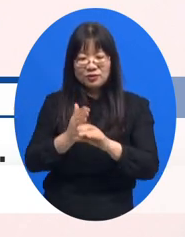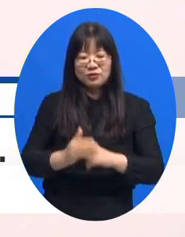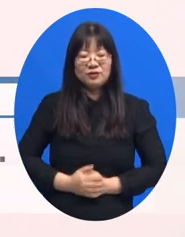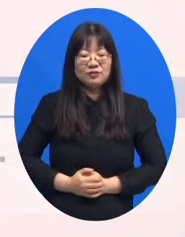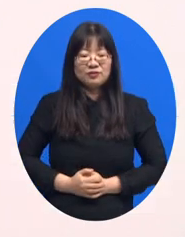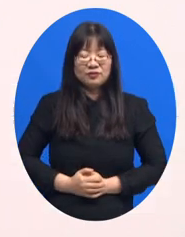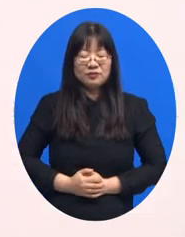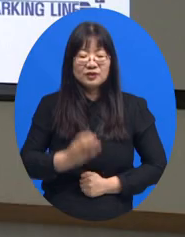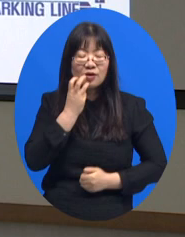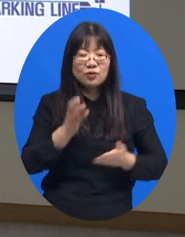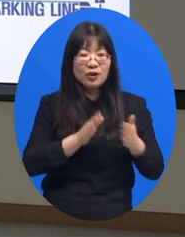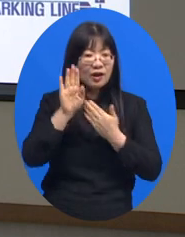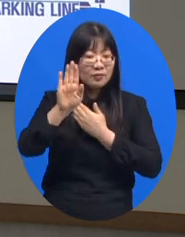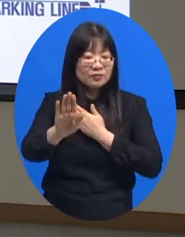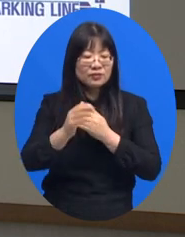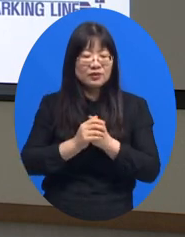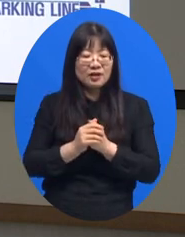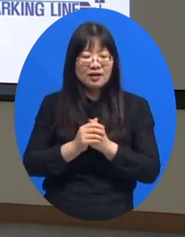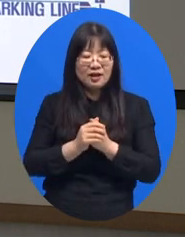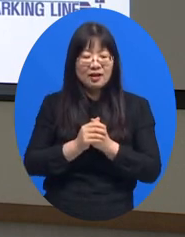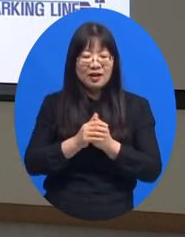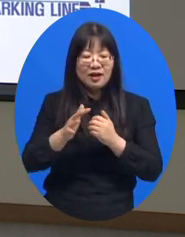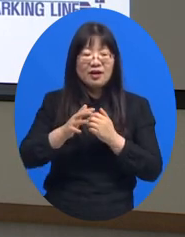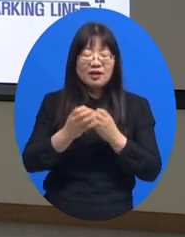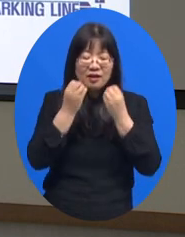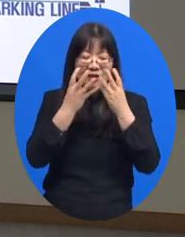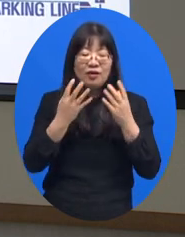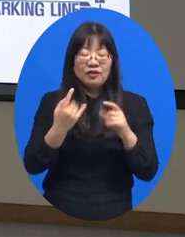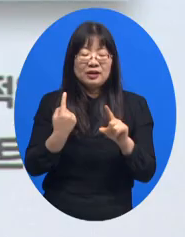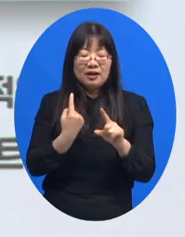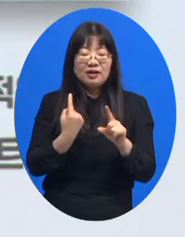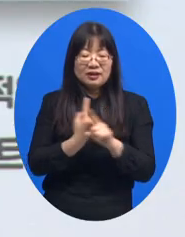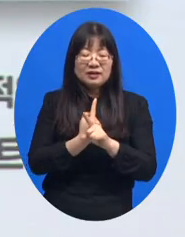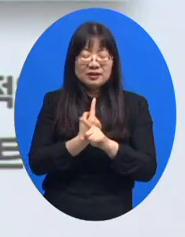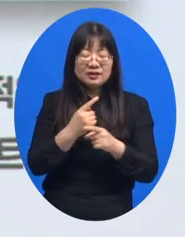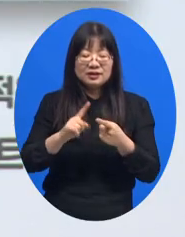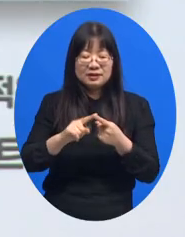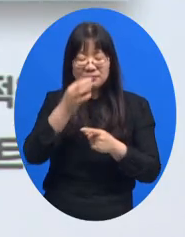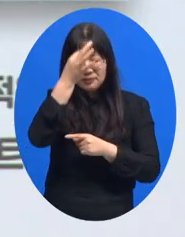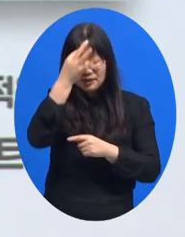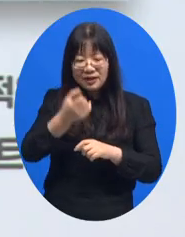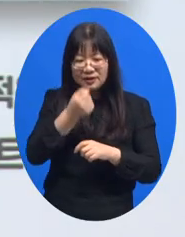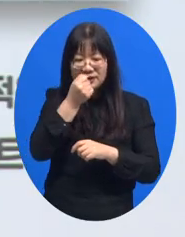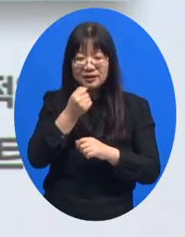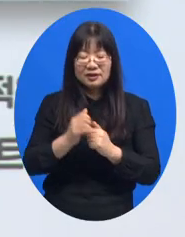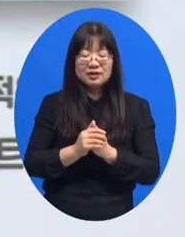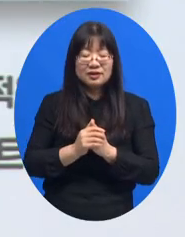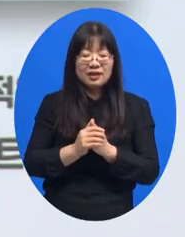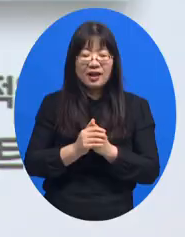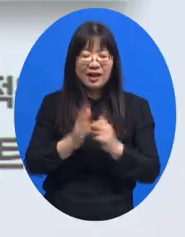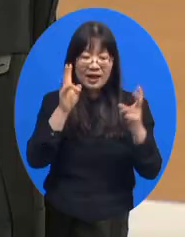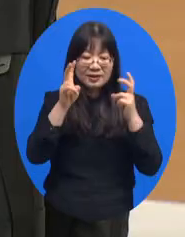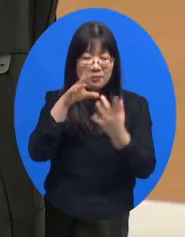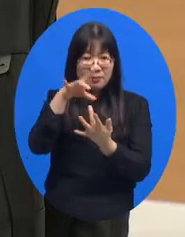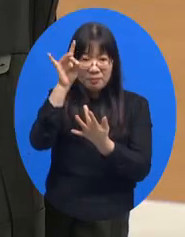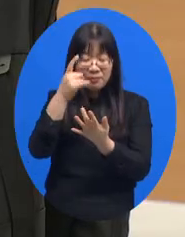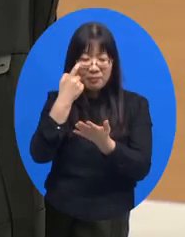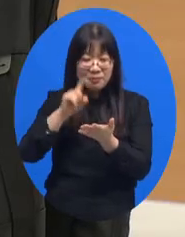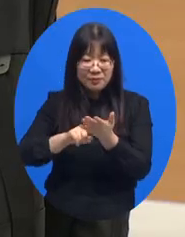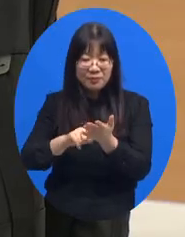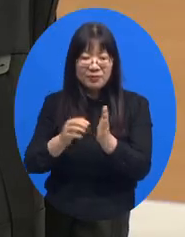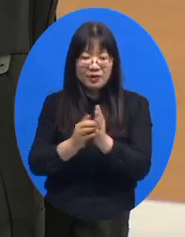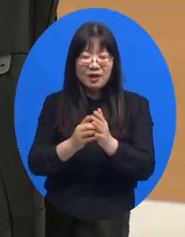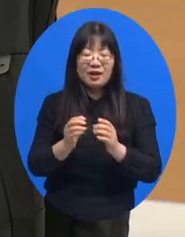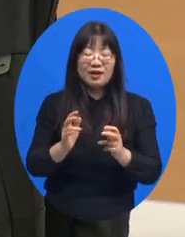나갈 예정입니다. 예. 경기도는 앞으로도 혁신적인 비즈니스 모델을 보유하고 있는 유망한 스타트업들을 발굴해